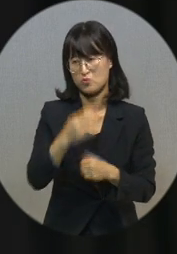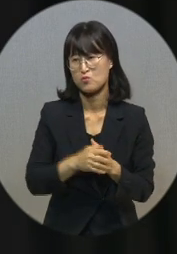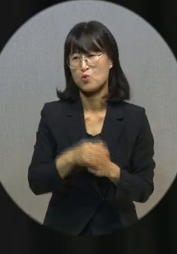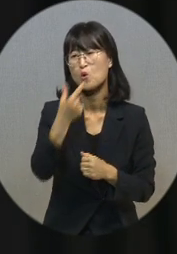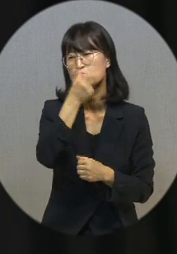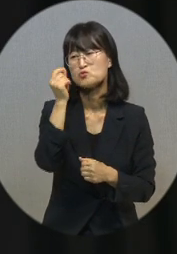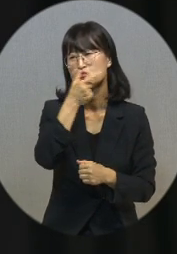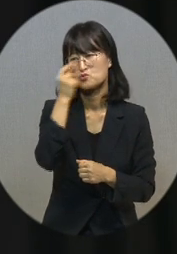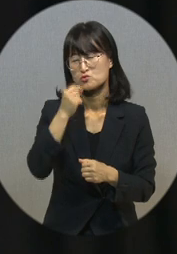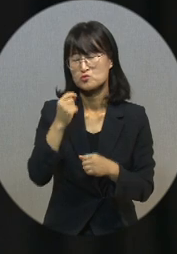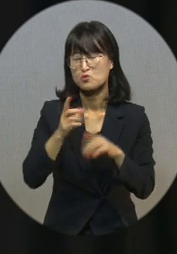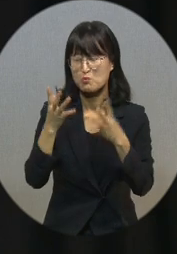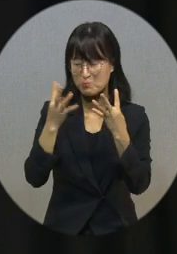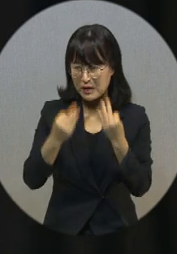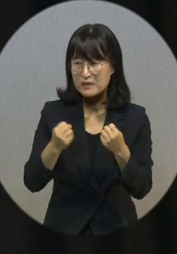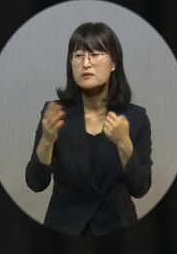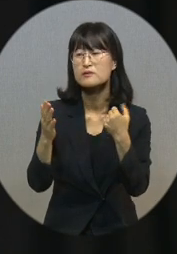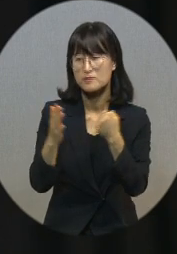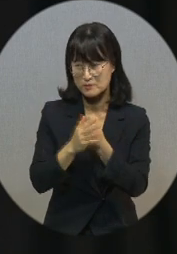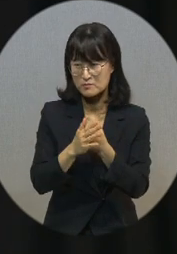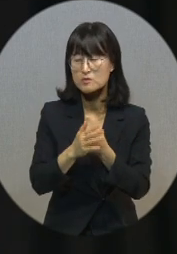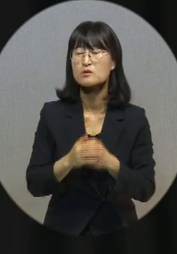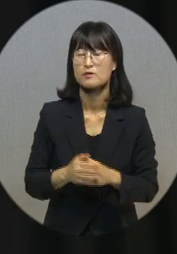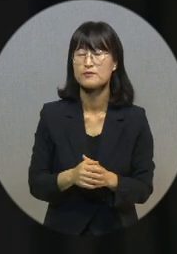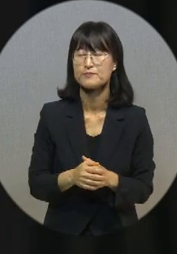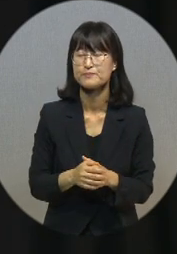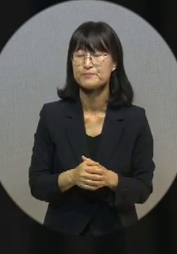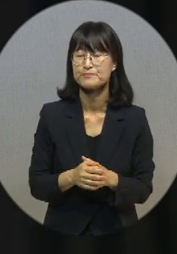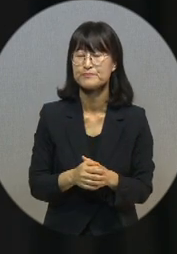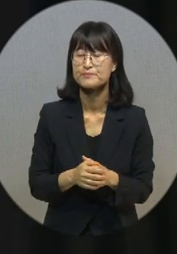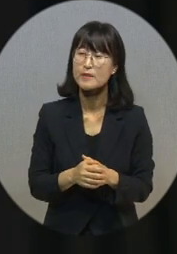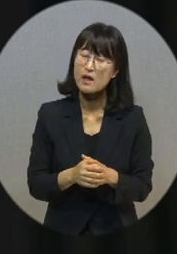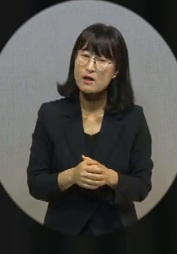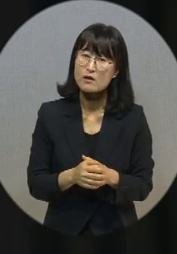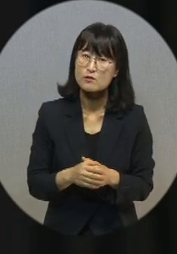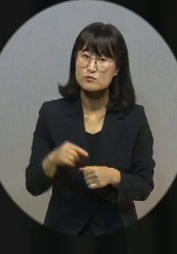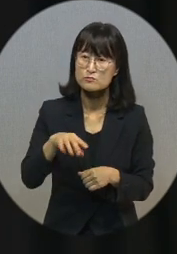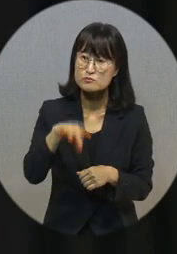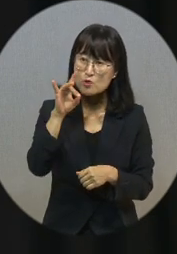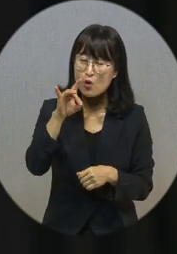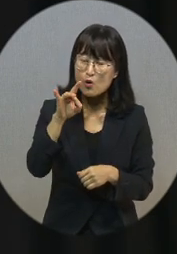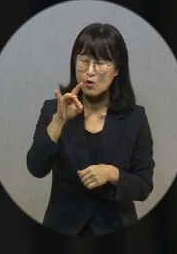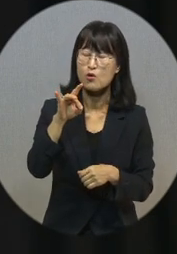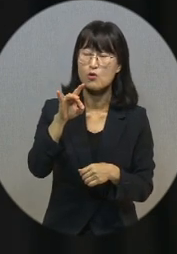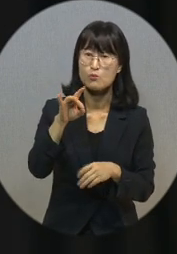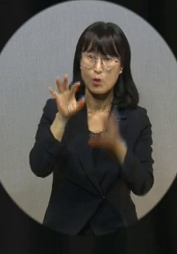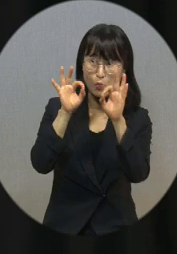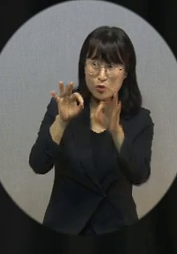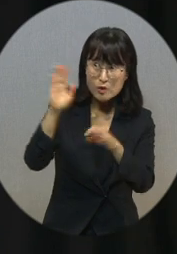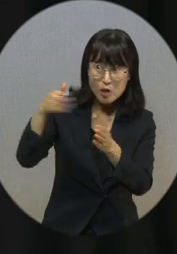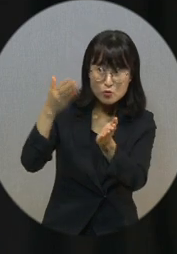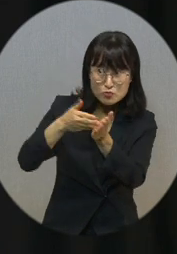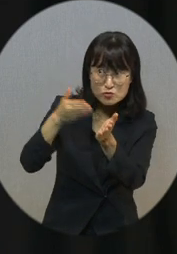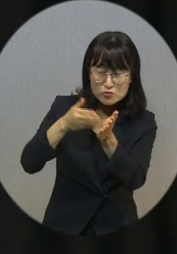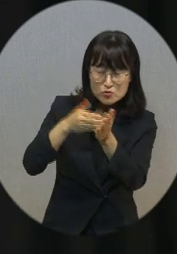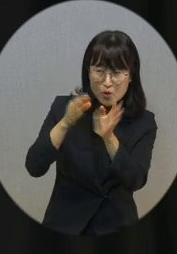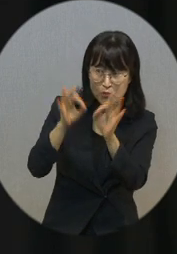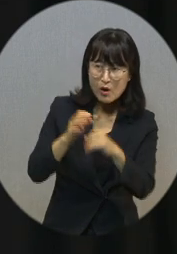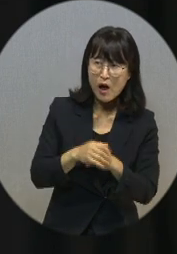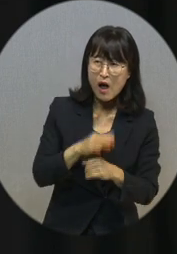그래서 이런 부분들 어떻게 보면은 처음에 이제 접하는 것들은 뉴스를 통해서 네. 좀